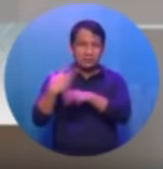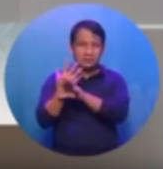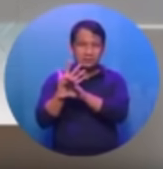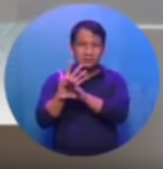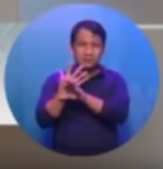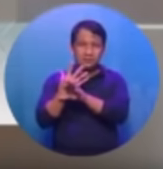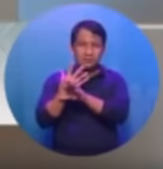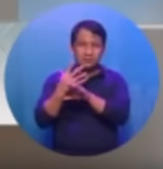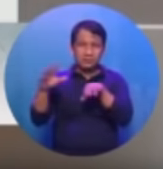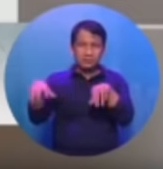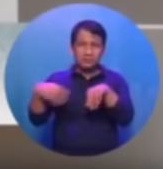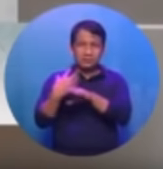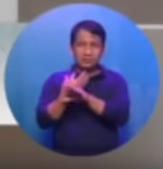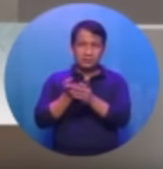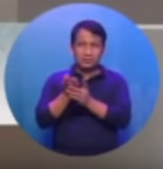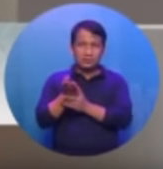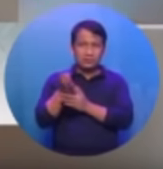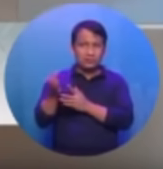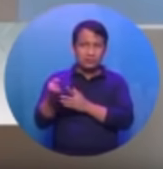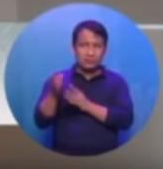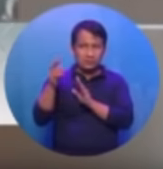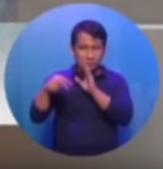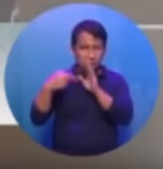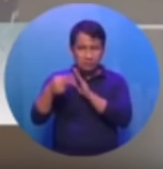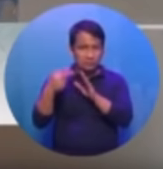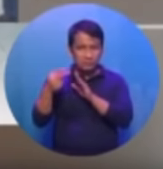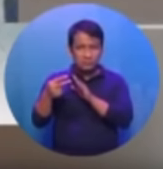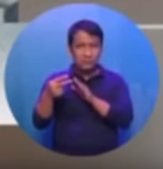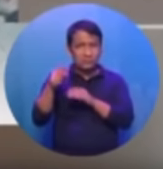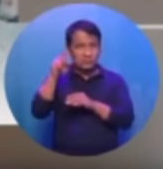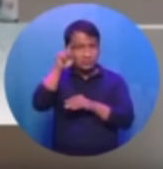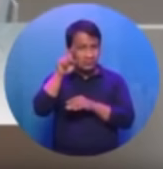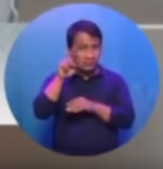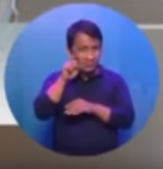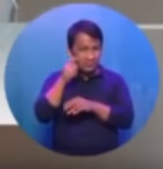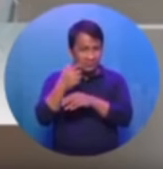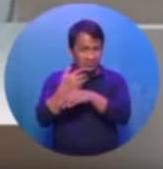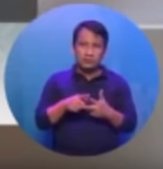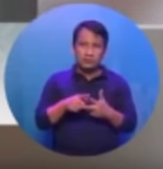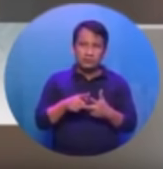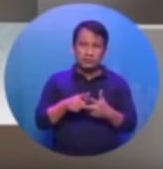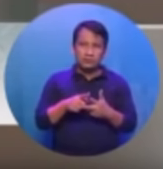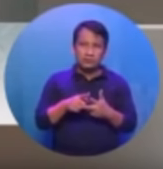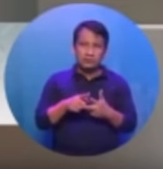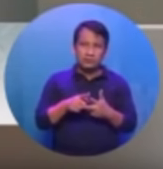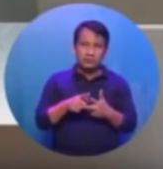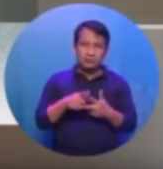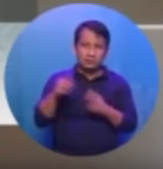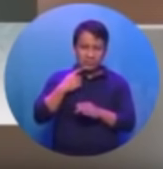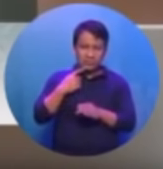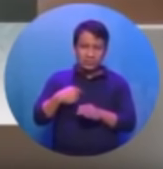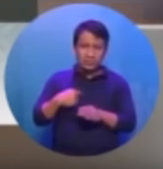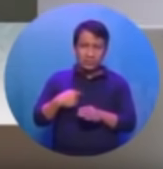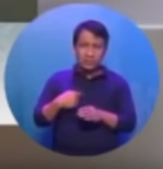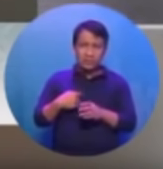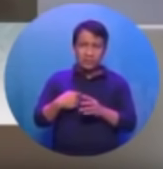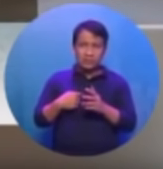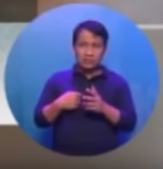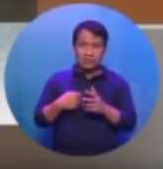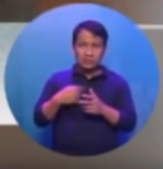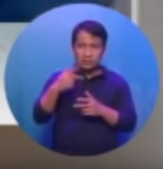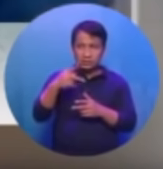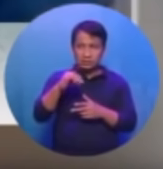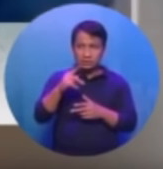sila. Nagvi-video call po sila through video sex po, sir. Sex video? Oh, shoot. Sa akin nung Pakistani. Yung